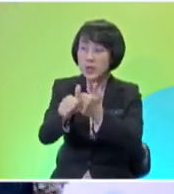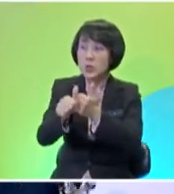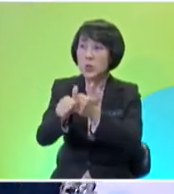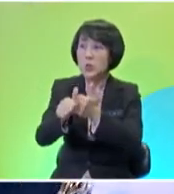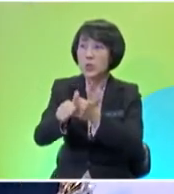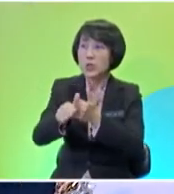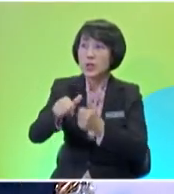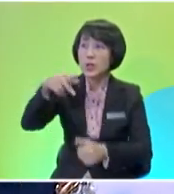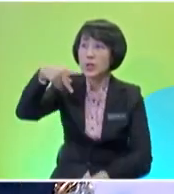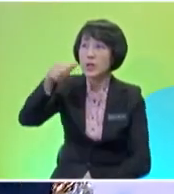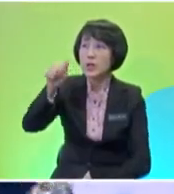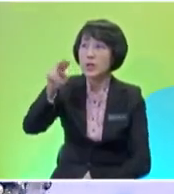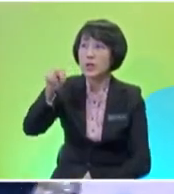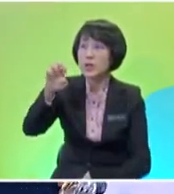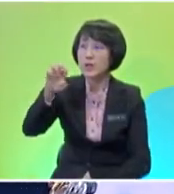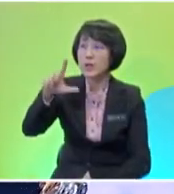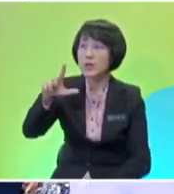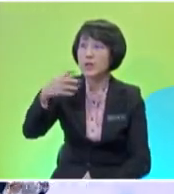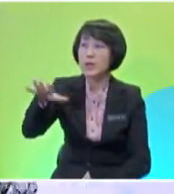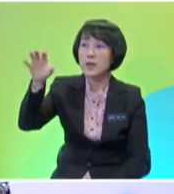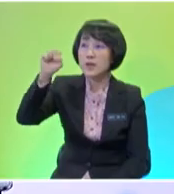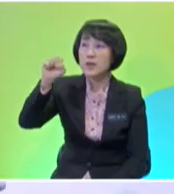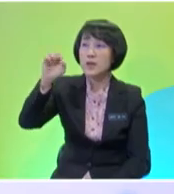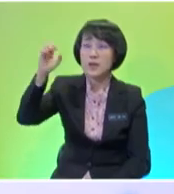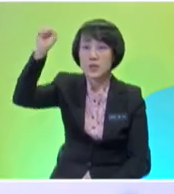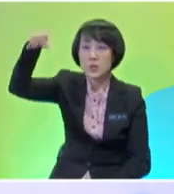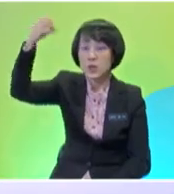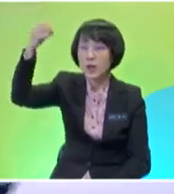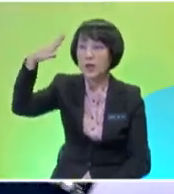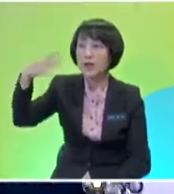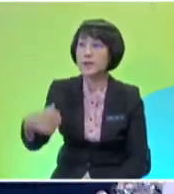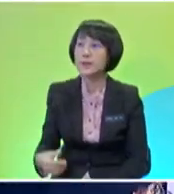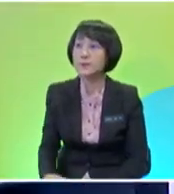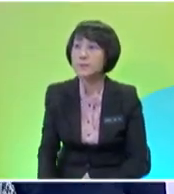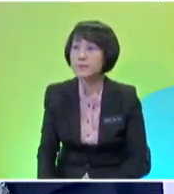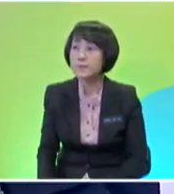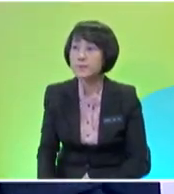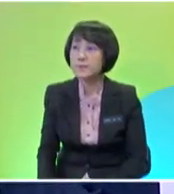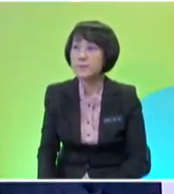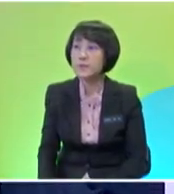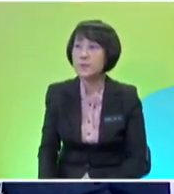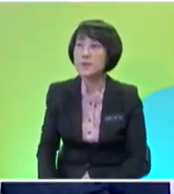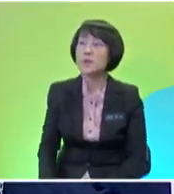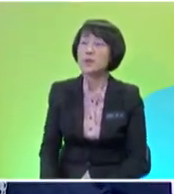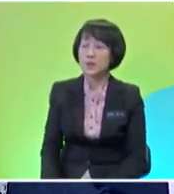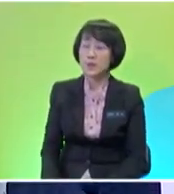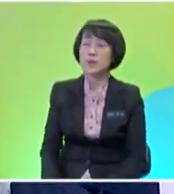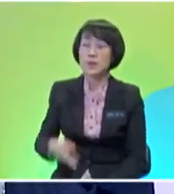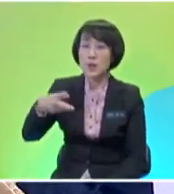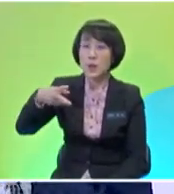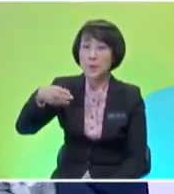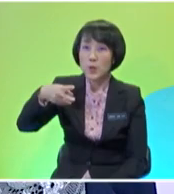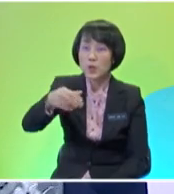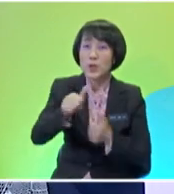Sebab tak boleh besarkan. Besarkan lagi dia jatuh. Okay. Maknanya kita hanya potong ikut pada saiz wayar di bawah ni je. Kecil lah. Kecil saja.